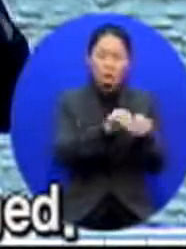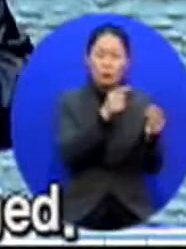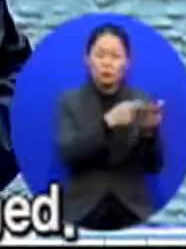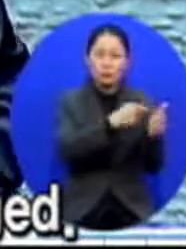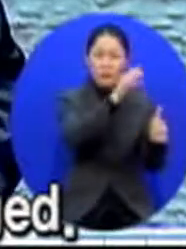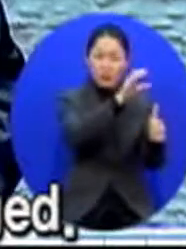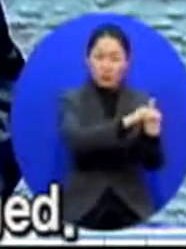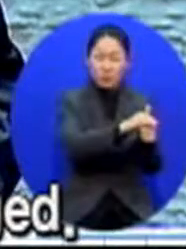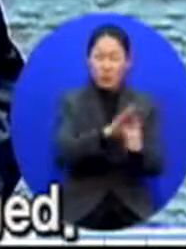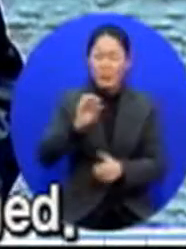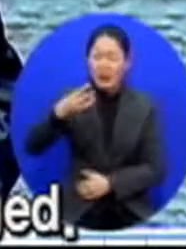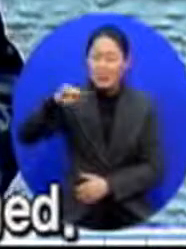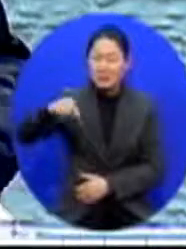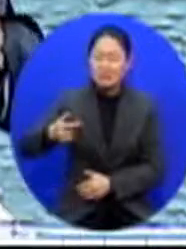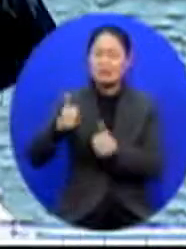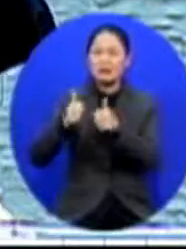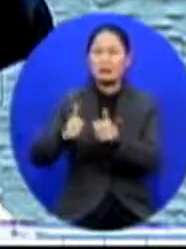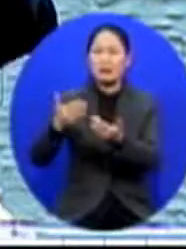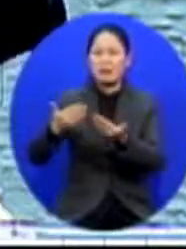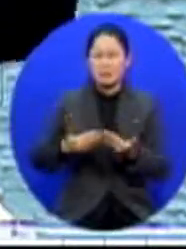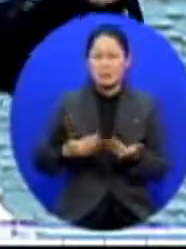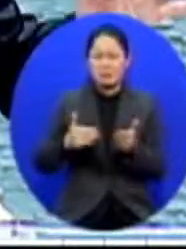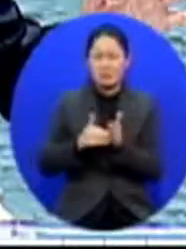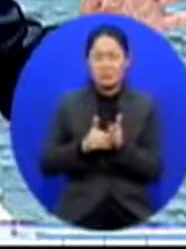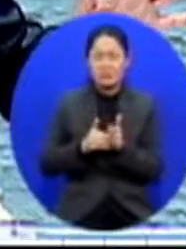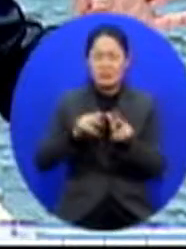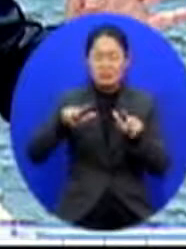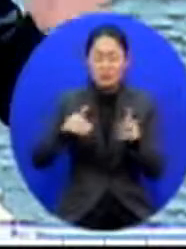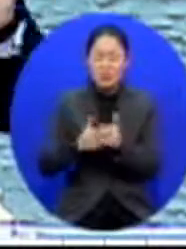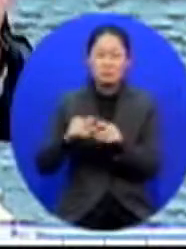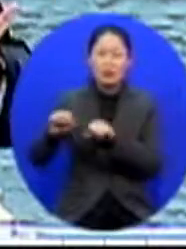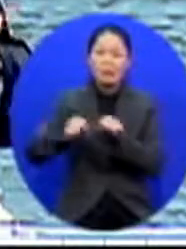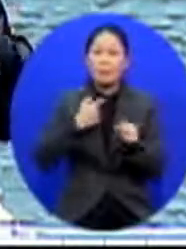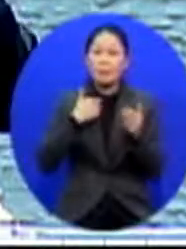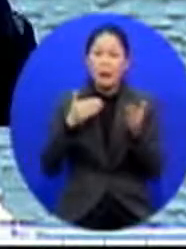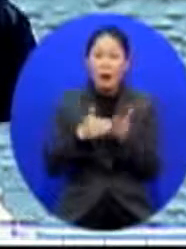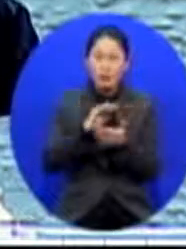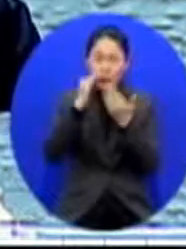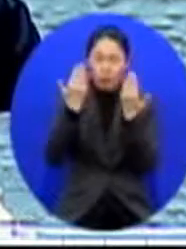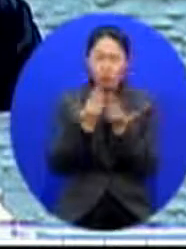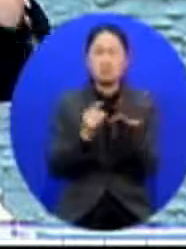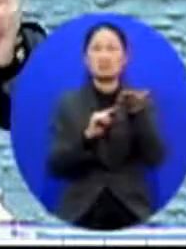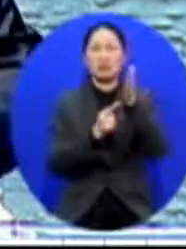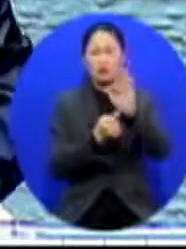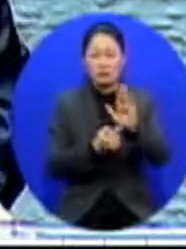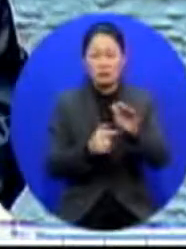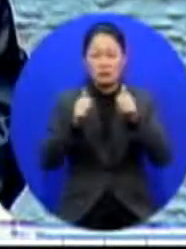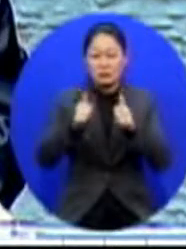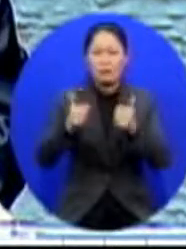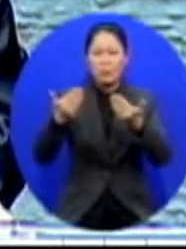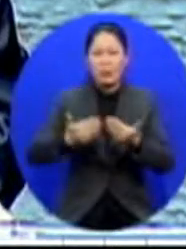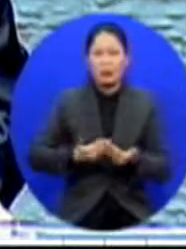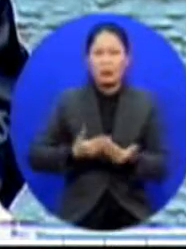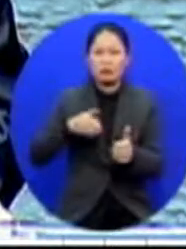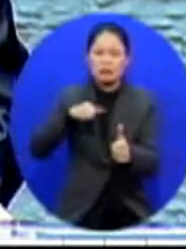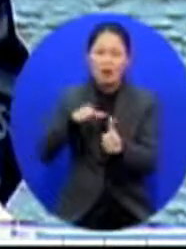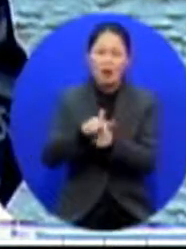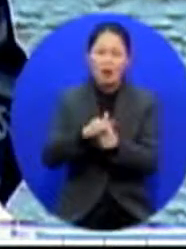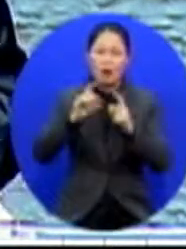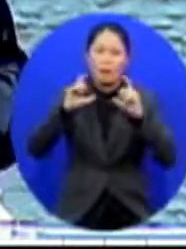재판을 받습니다 그 동안의 했던 일들이 다 드러나서 재판 받고 사형선고를 받아요